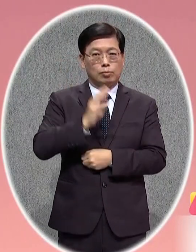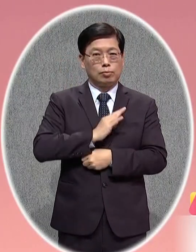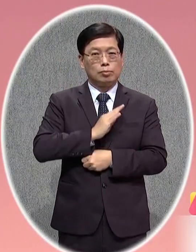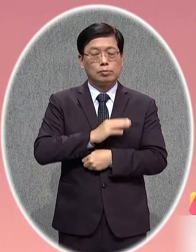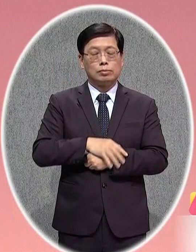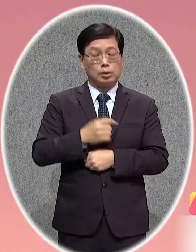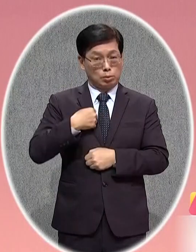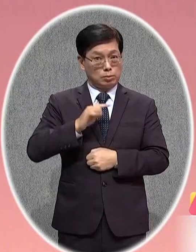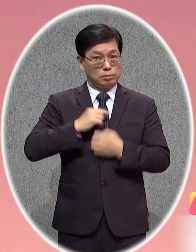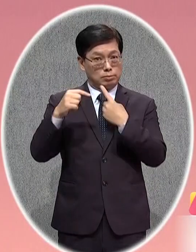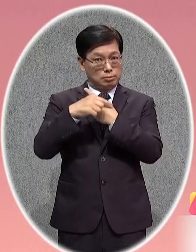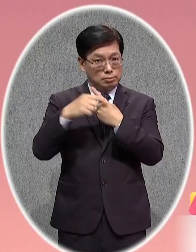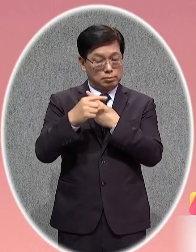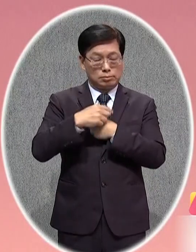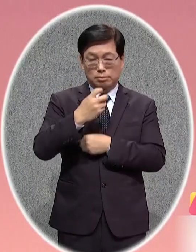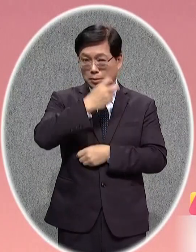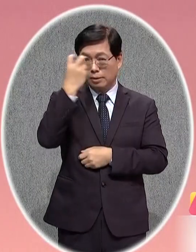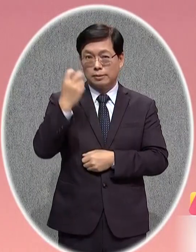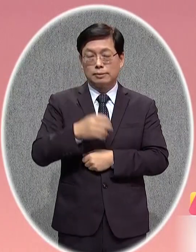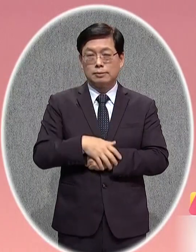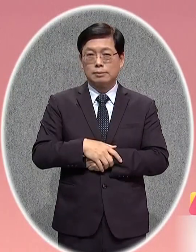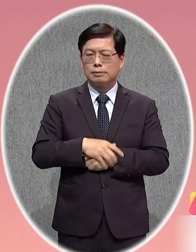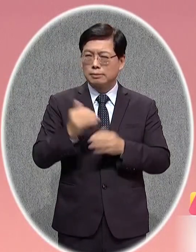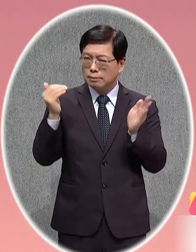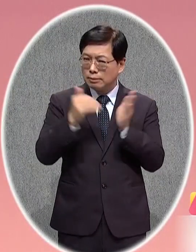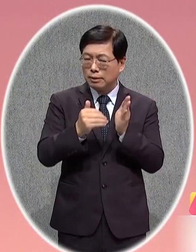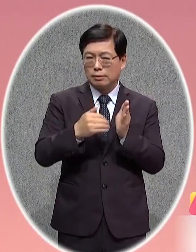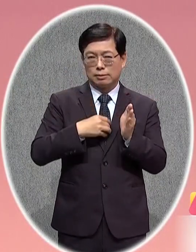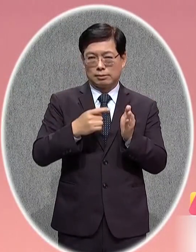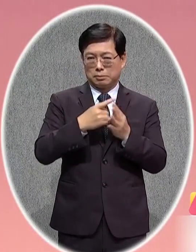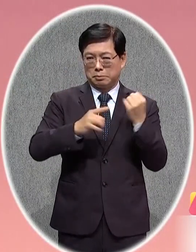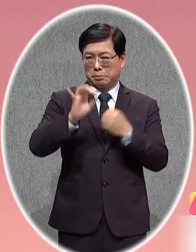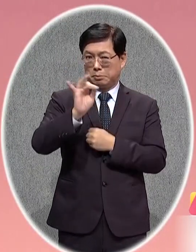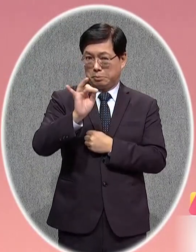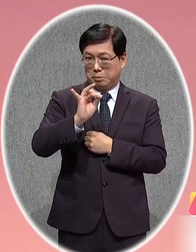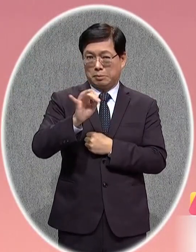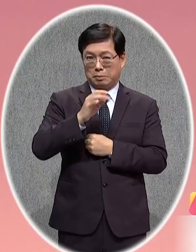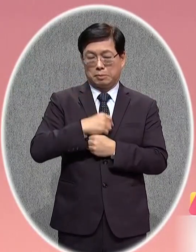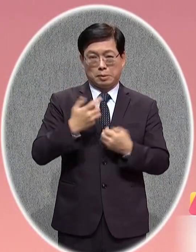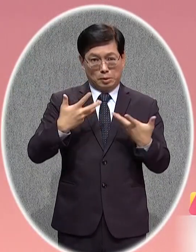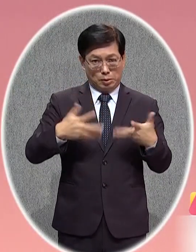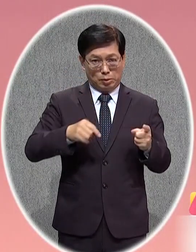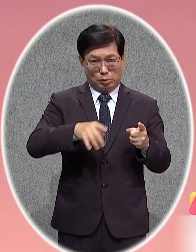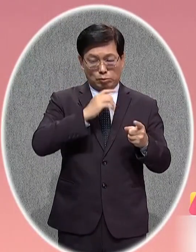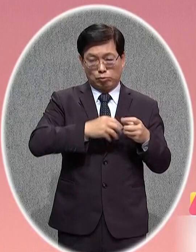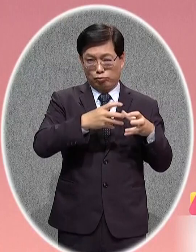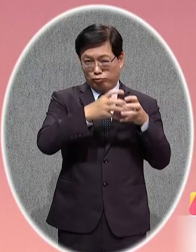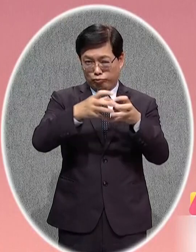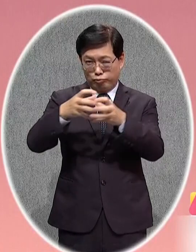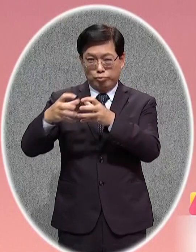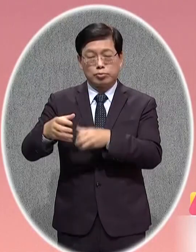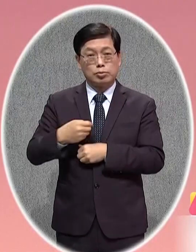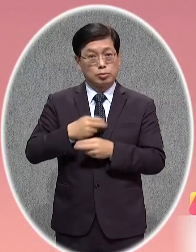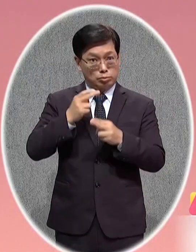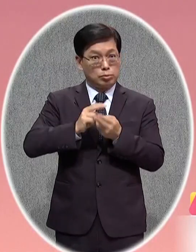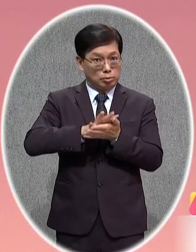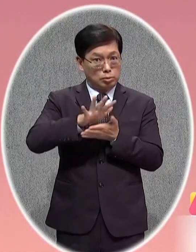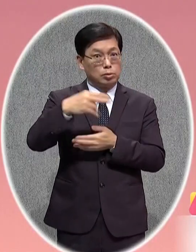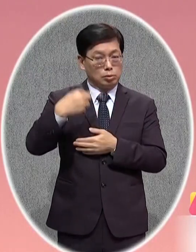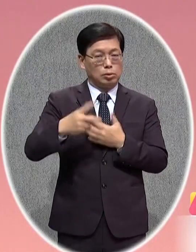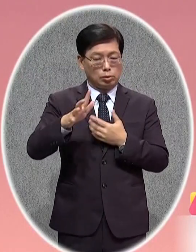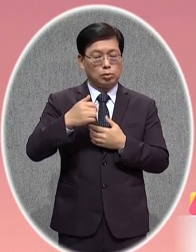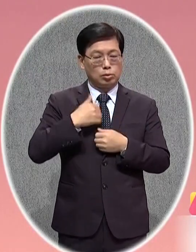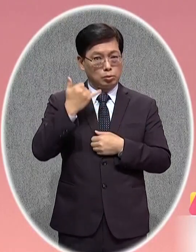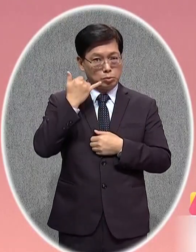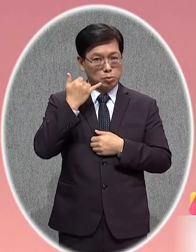在我们研究的过程当中，我们发现接近100个这个柴山多杯孔的群体，我相信未来也还会有机